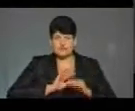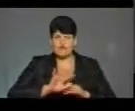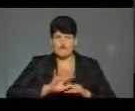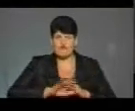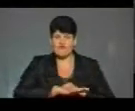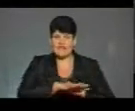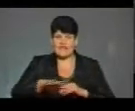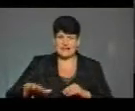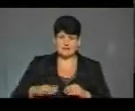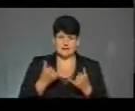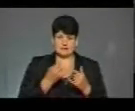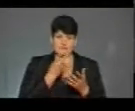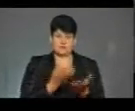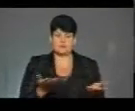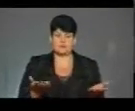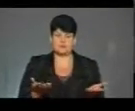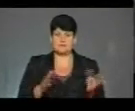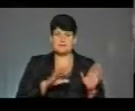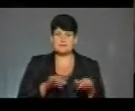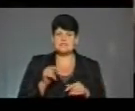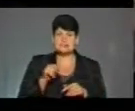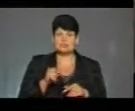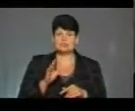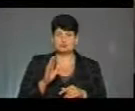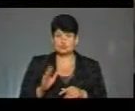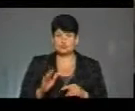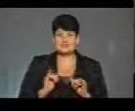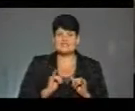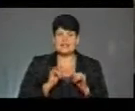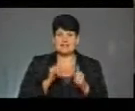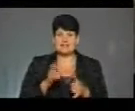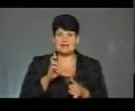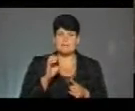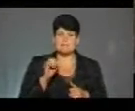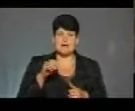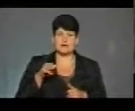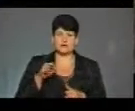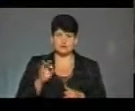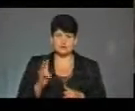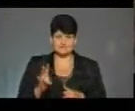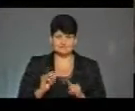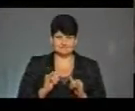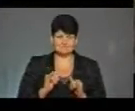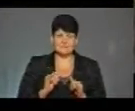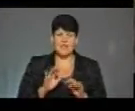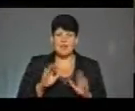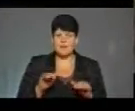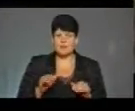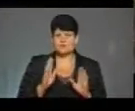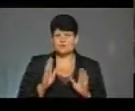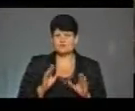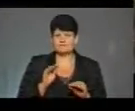по суті, зараз ось така локація. Після того тут будуть заливати бетон. І потім будуть влаштовувати